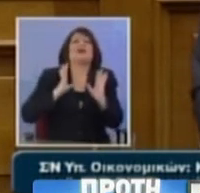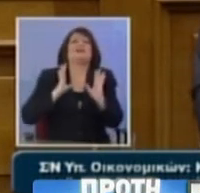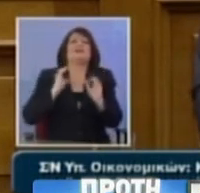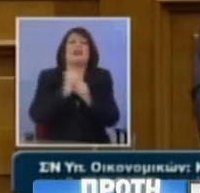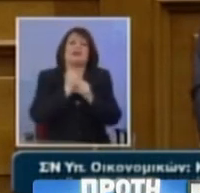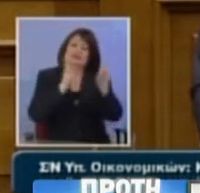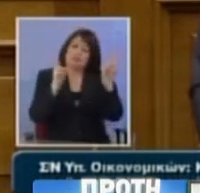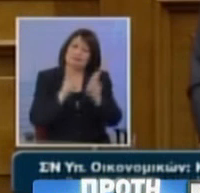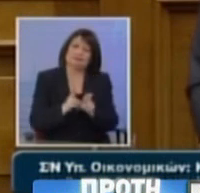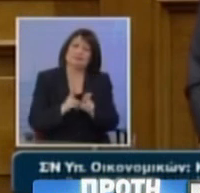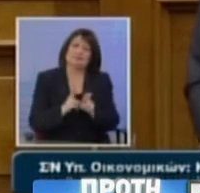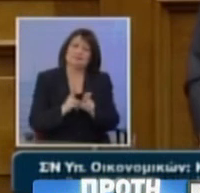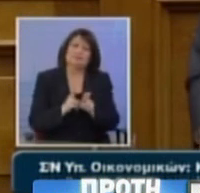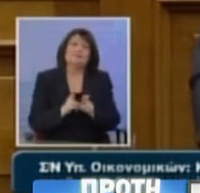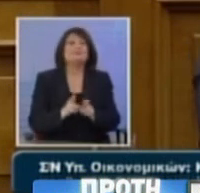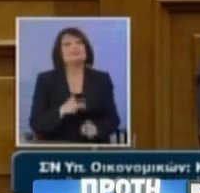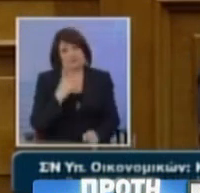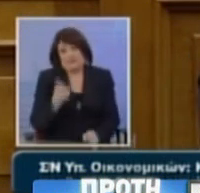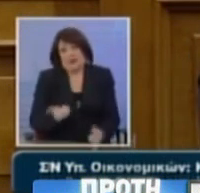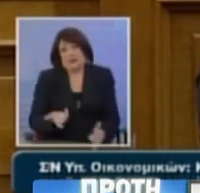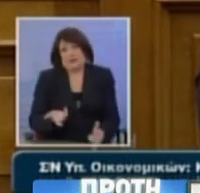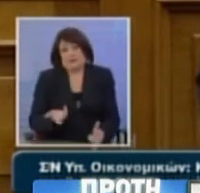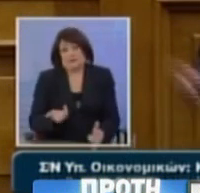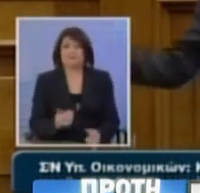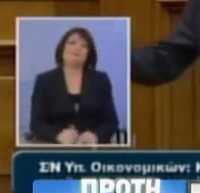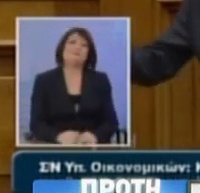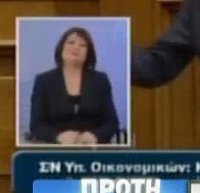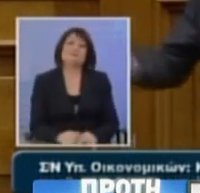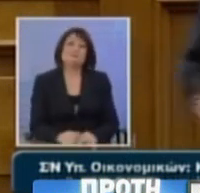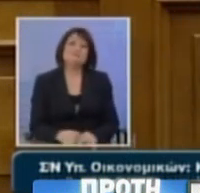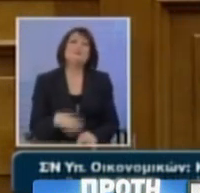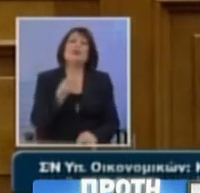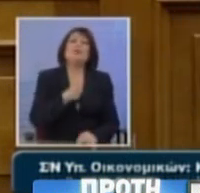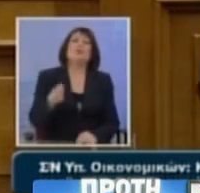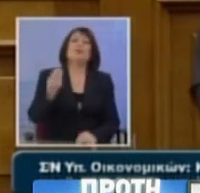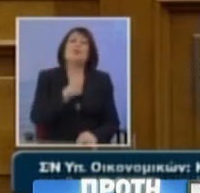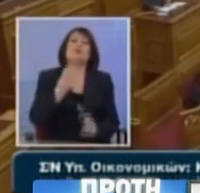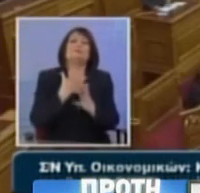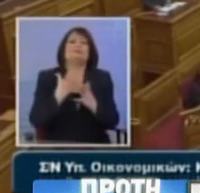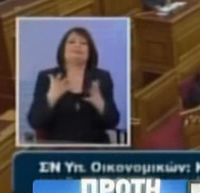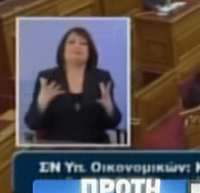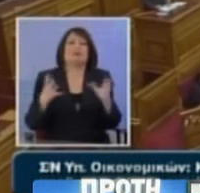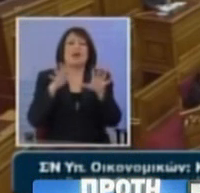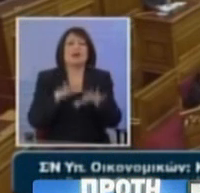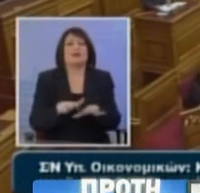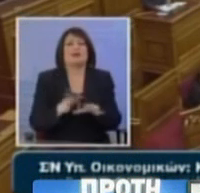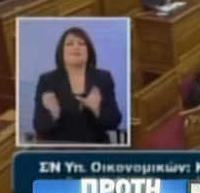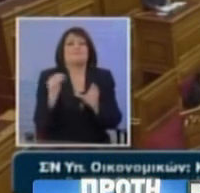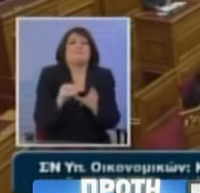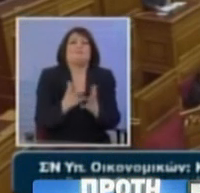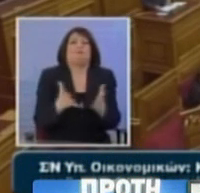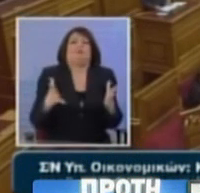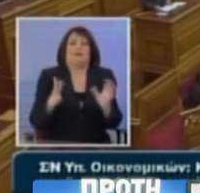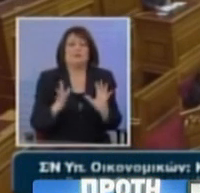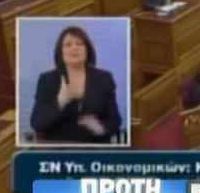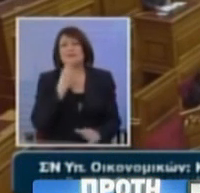υποχωρεί, αλλά εξακολουθεί να υπάρχει και φουσκώνει όπου υπάρχει τη συνολική ανεργία. Γιατί